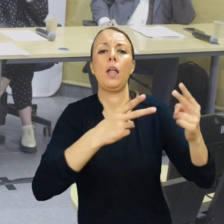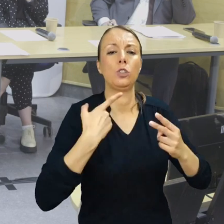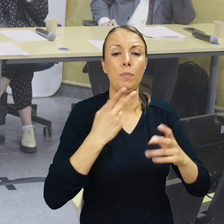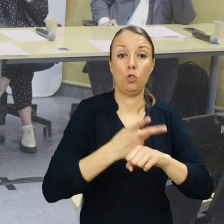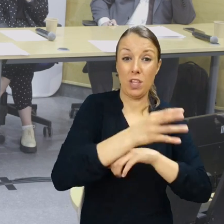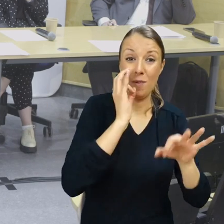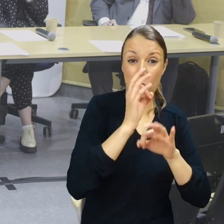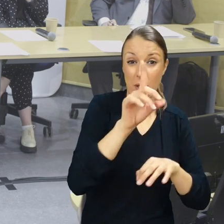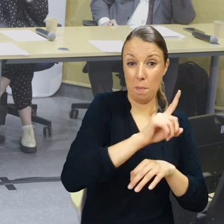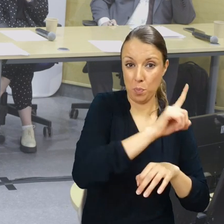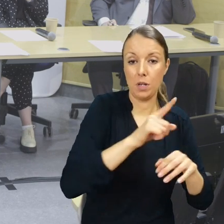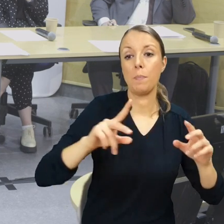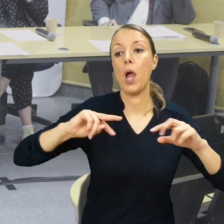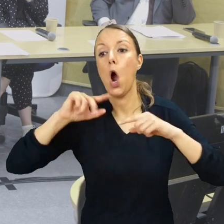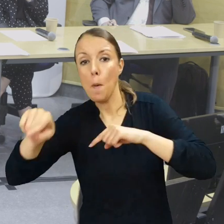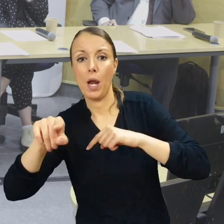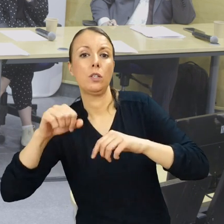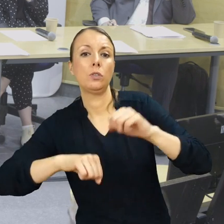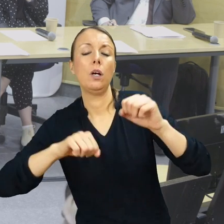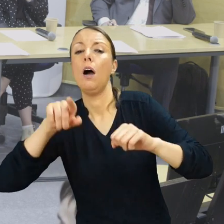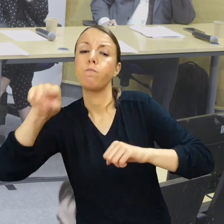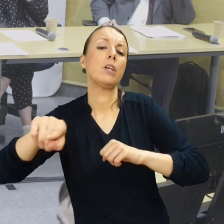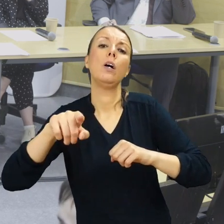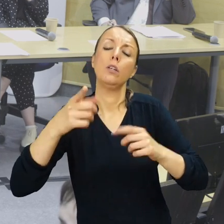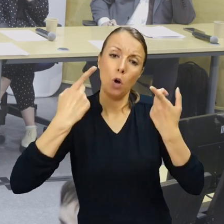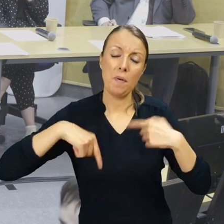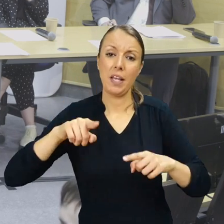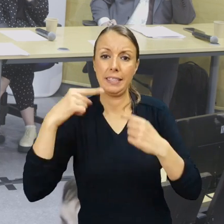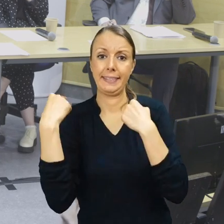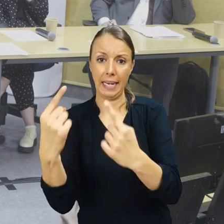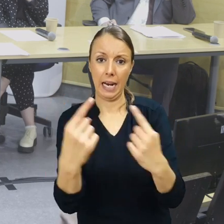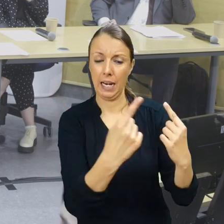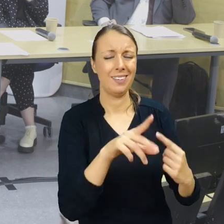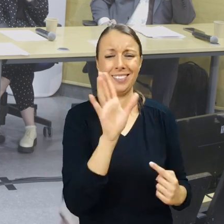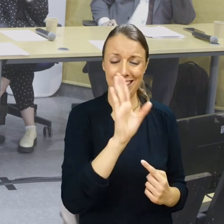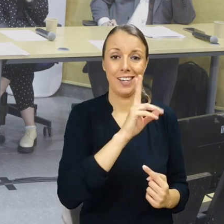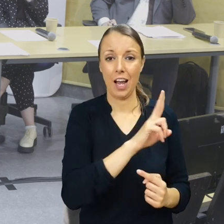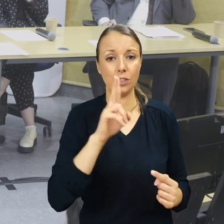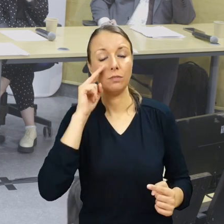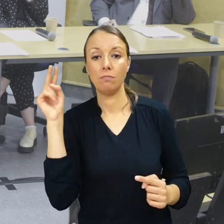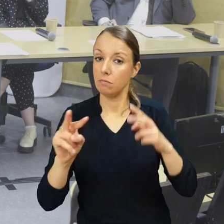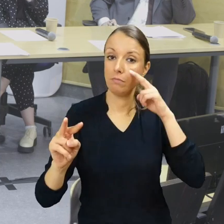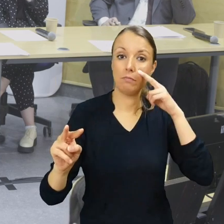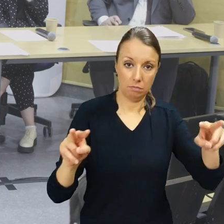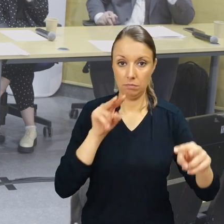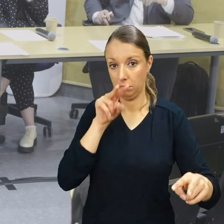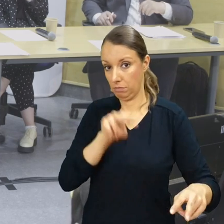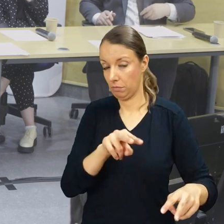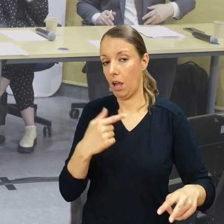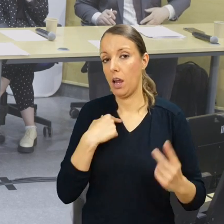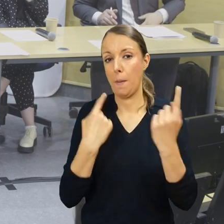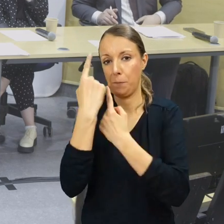powiedziałbym, każdy spojrzał na ten swój obiekt z różnych stron. I mi się wydaje, że ja przynajmniej zdołałem